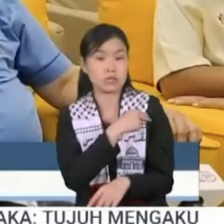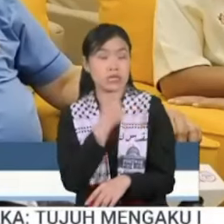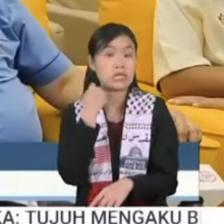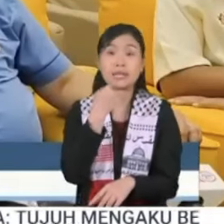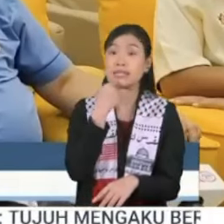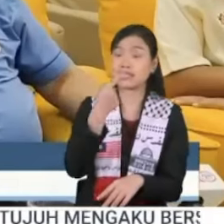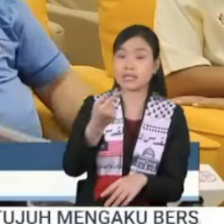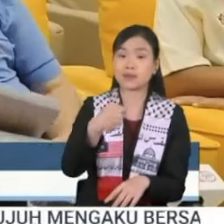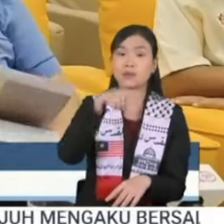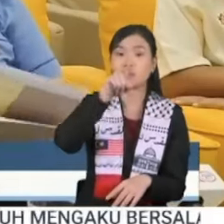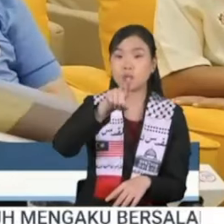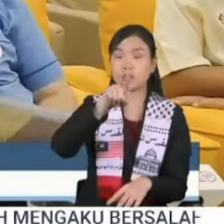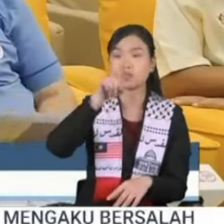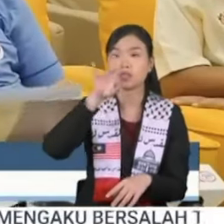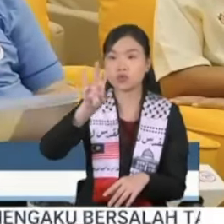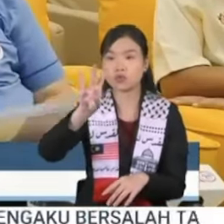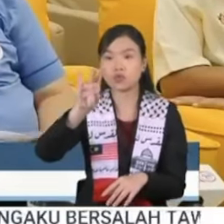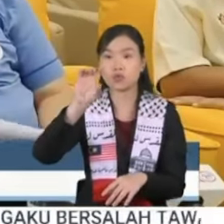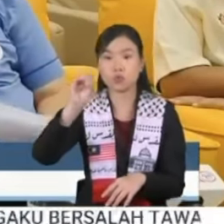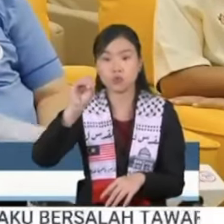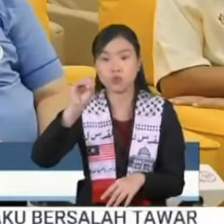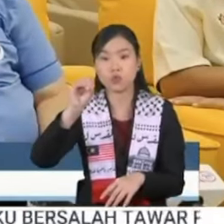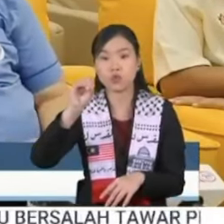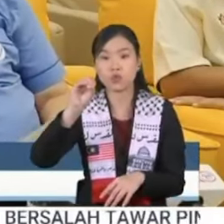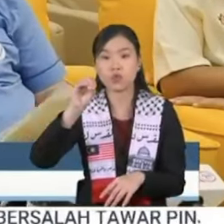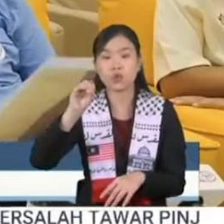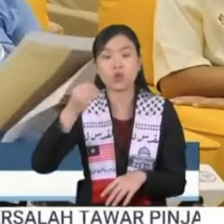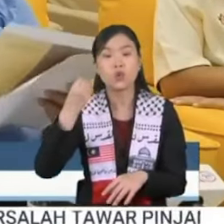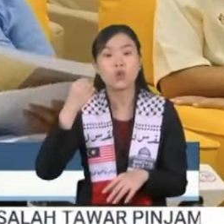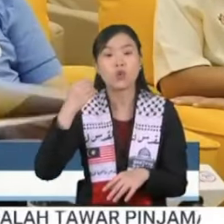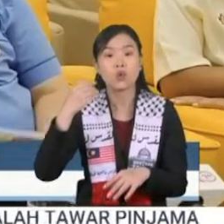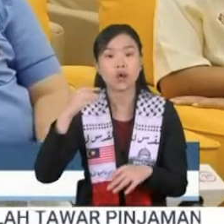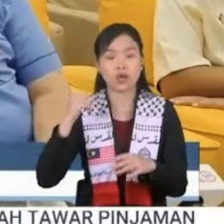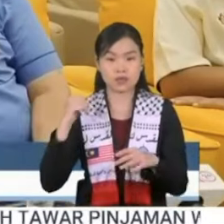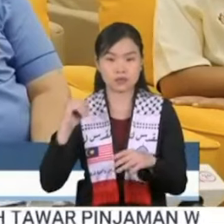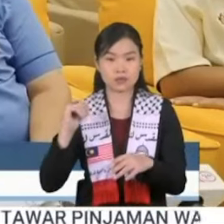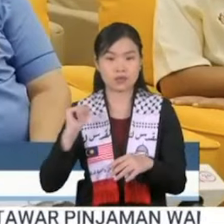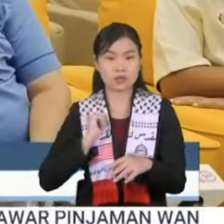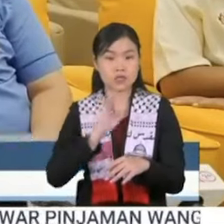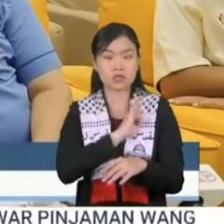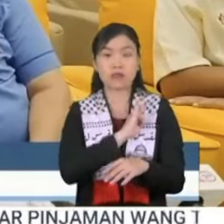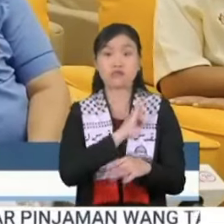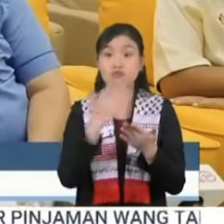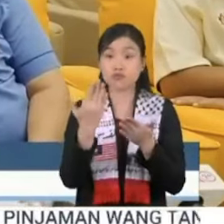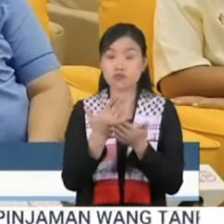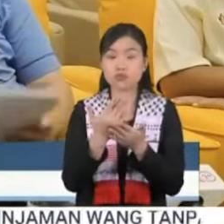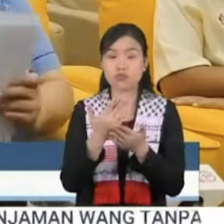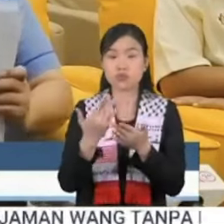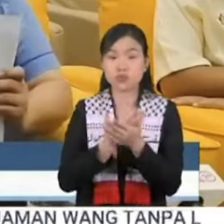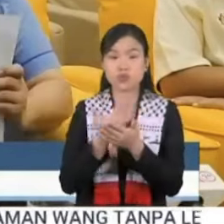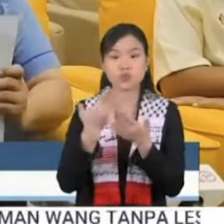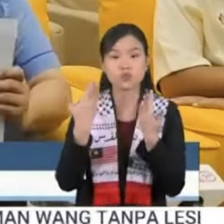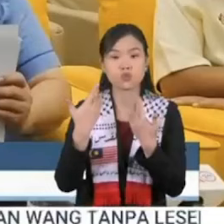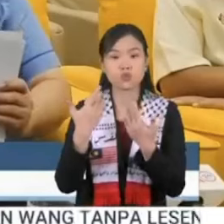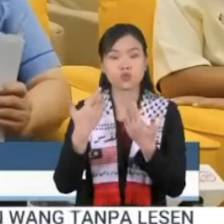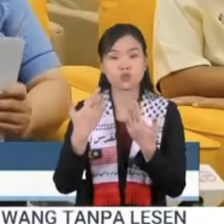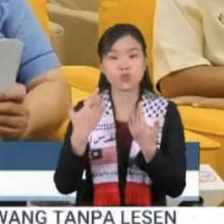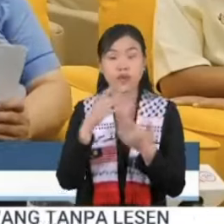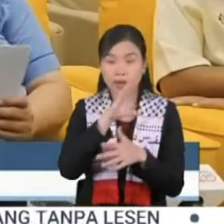seramai 1,719 penjawatan baru telah pun diluluskan dan waran telah pun diterima